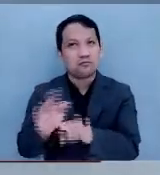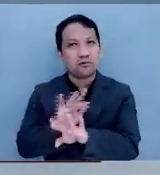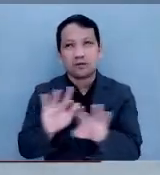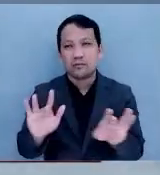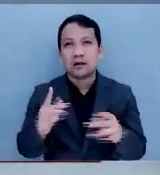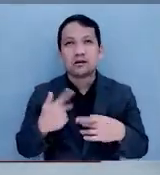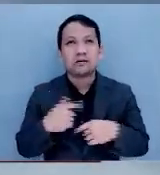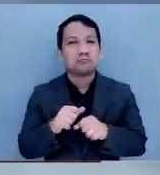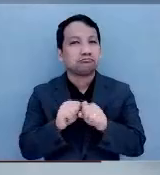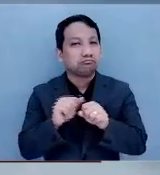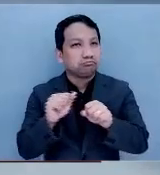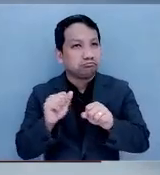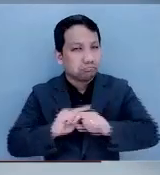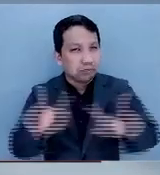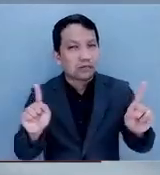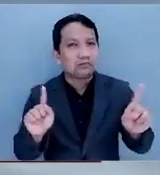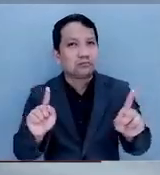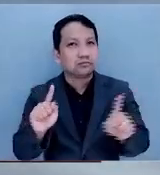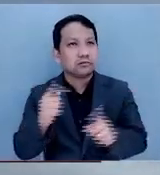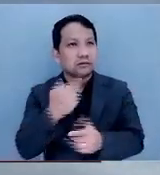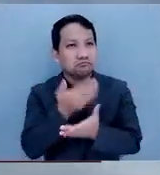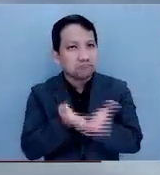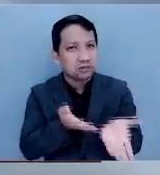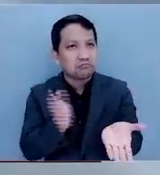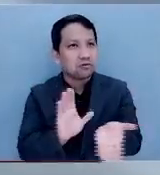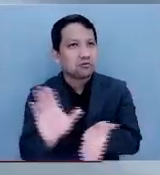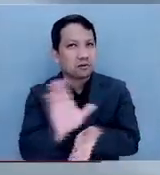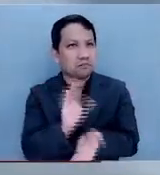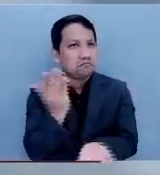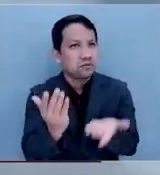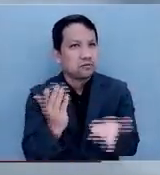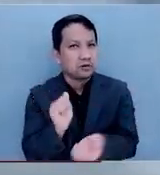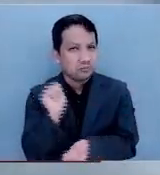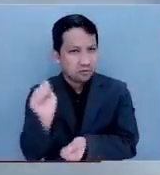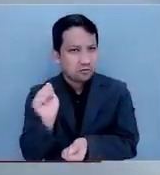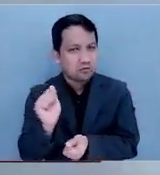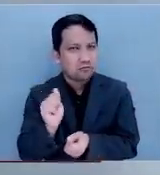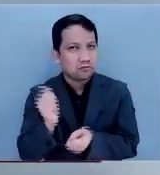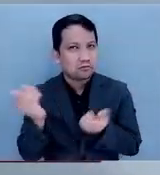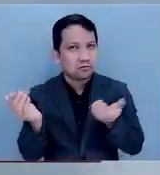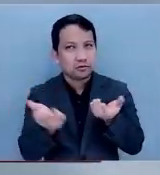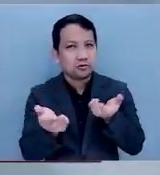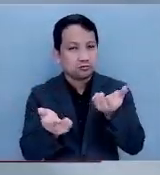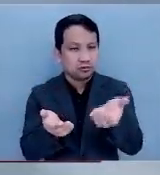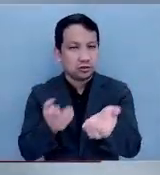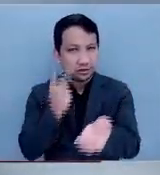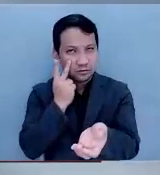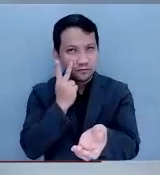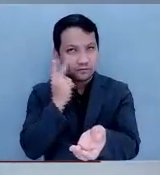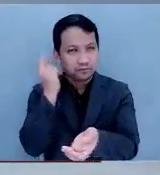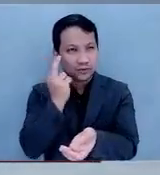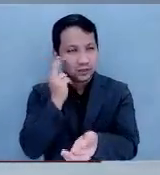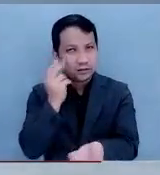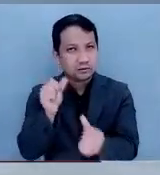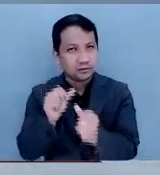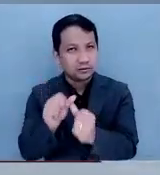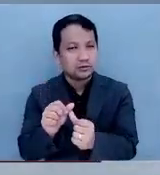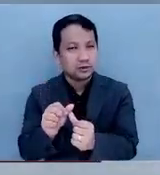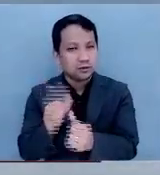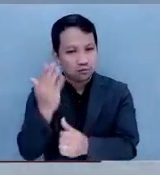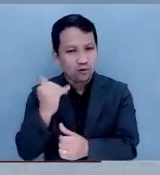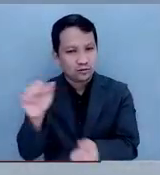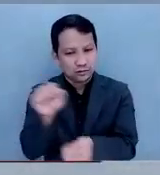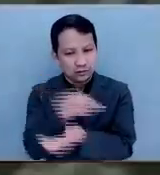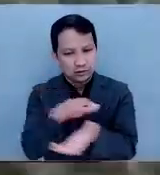But some are saying that they might their presence might be one of the contributing factor bakit nasira